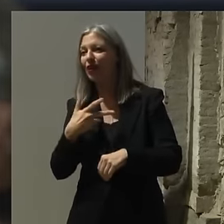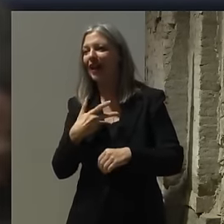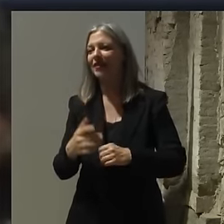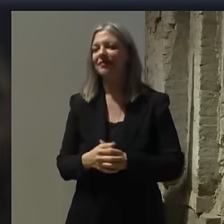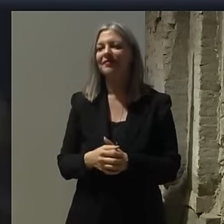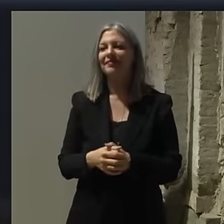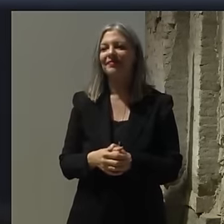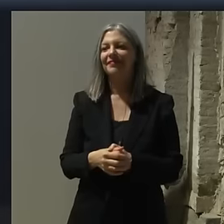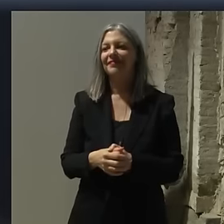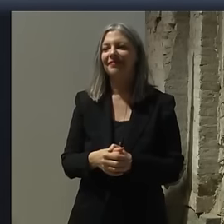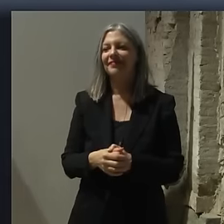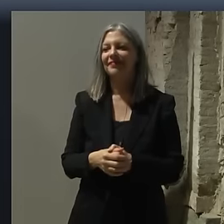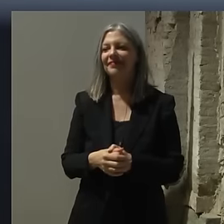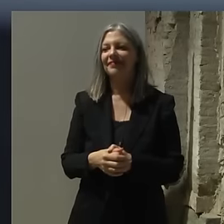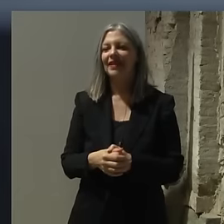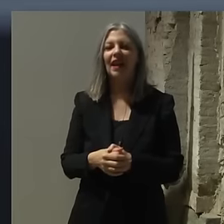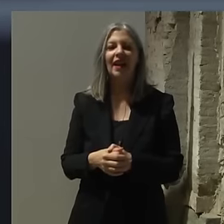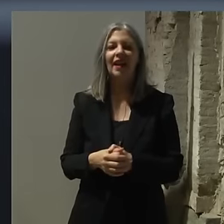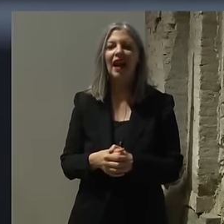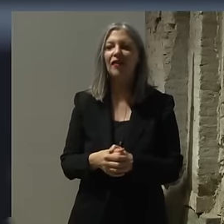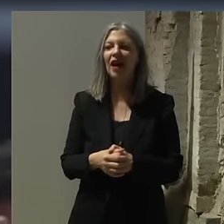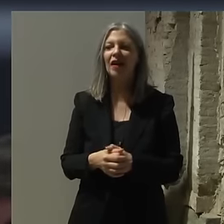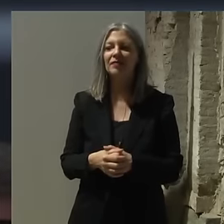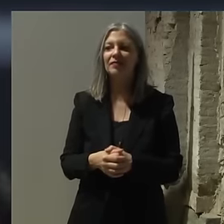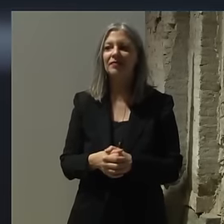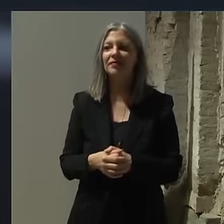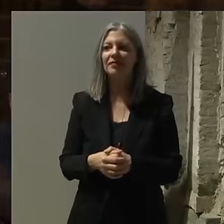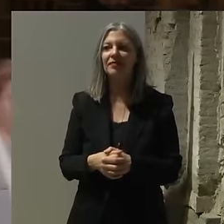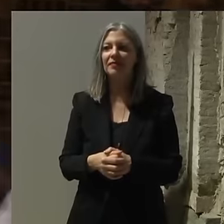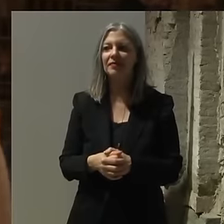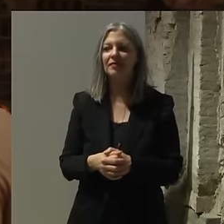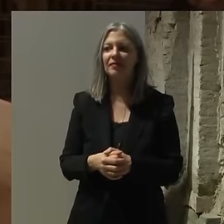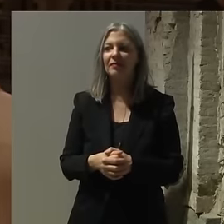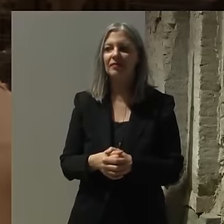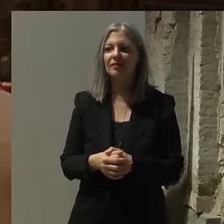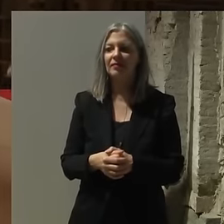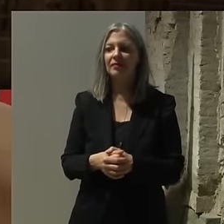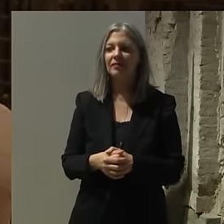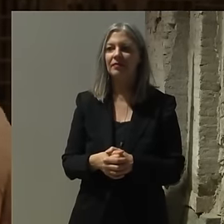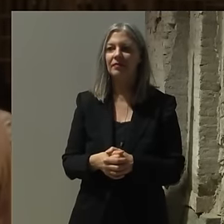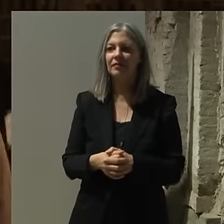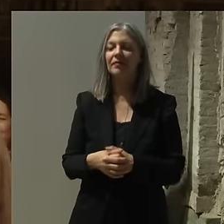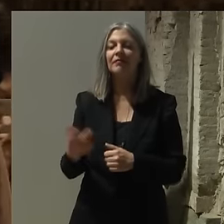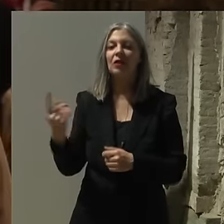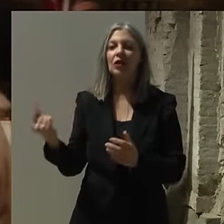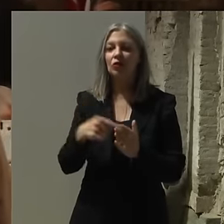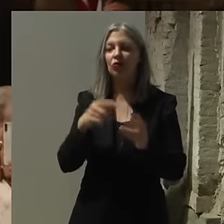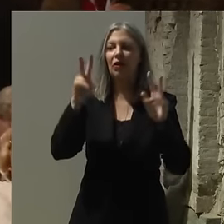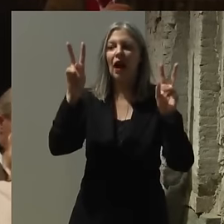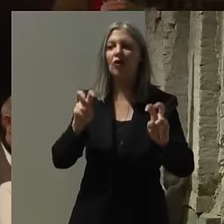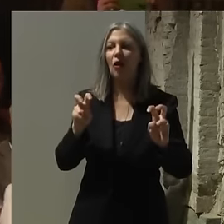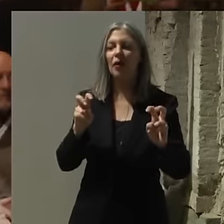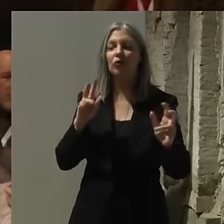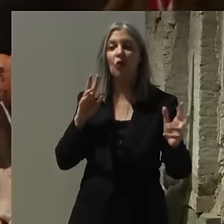chi può si accomodi. Allora, ripartiamo da un tema complicatissimo,